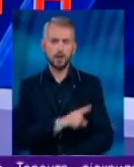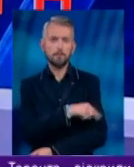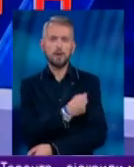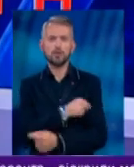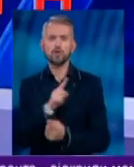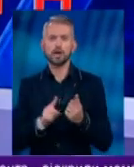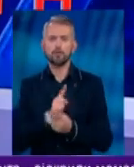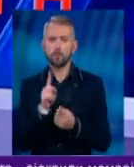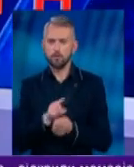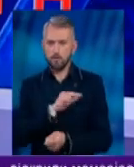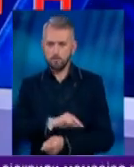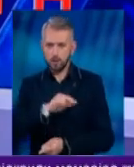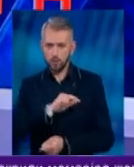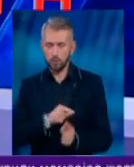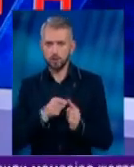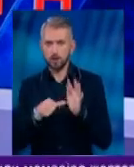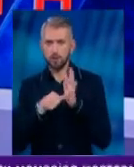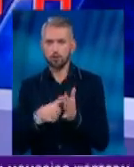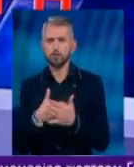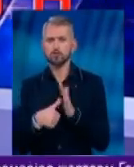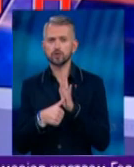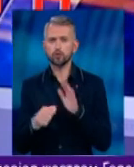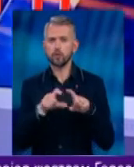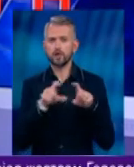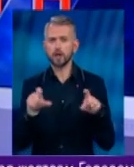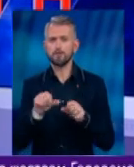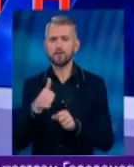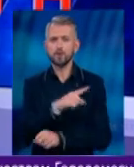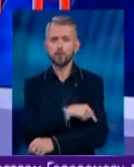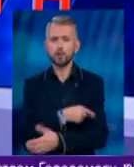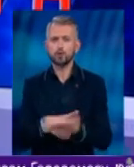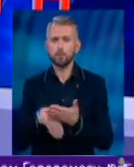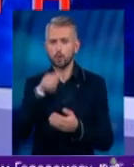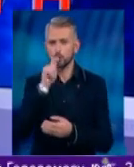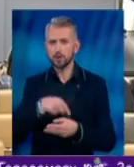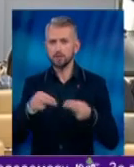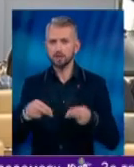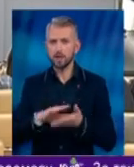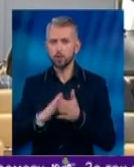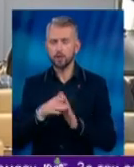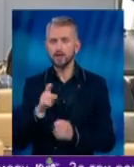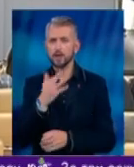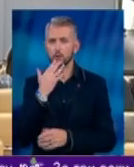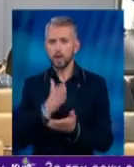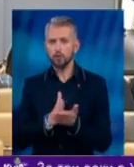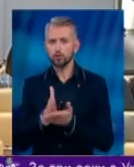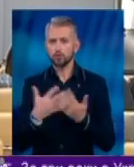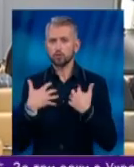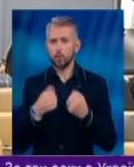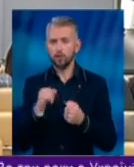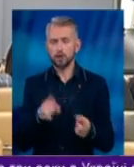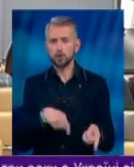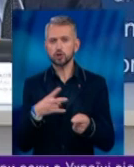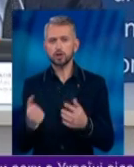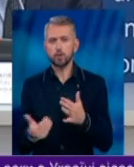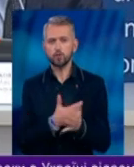Медична реформа в дії. За півроку близько 600 закладів первинної меддопомоги в Україні підписали договір з Національною службою здоров'я і